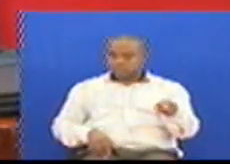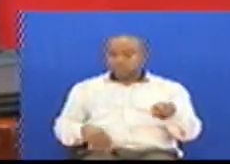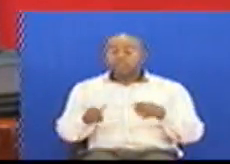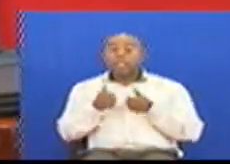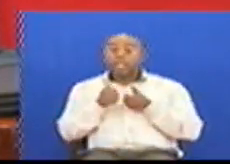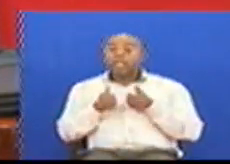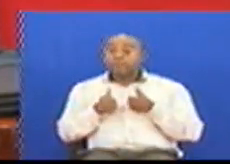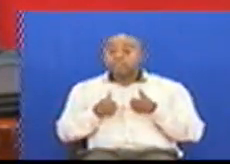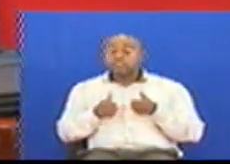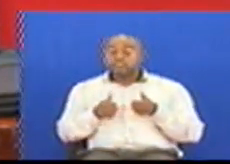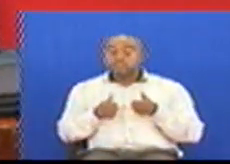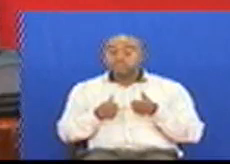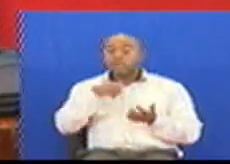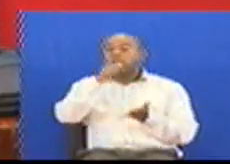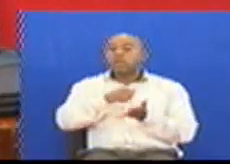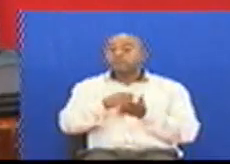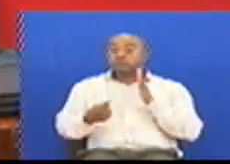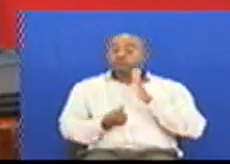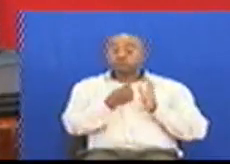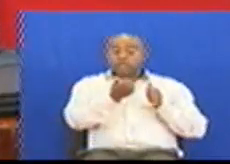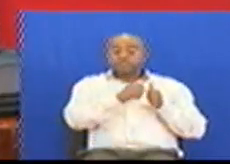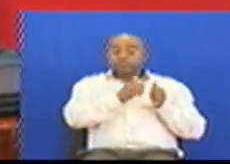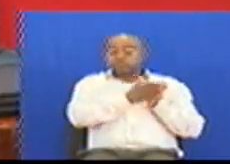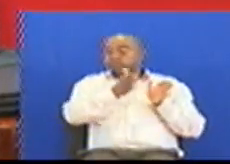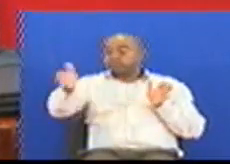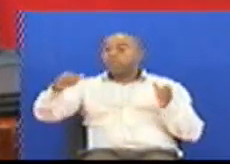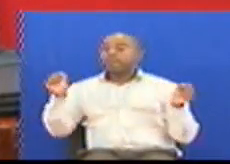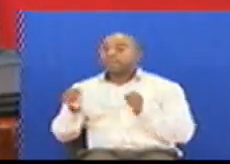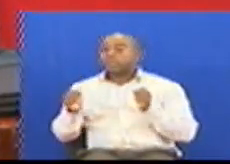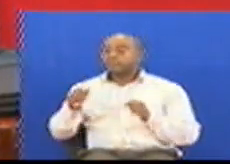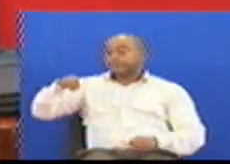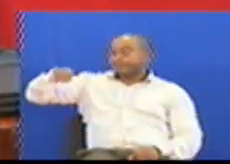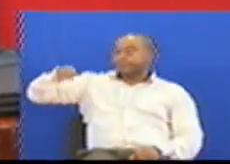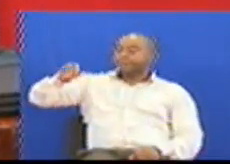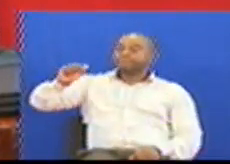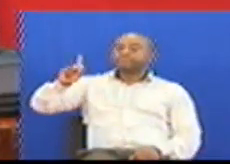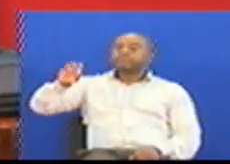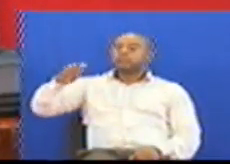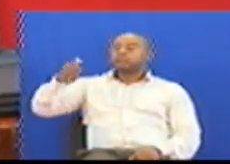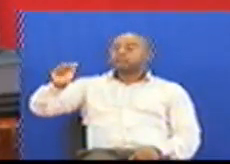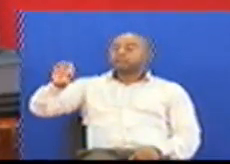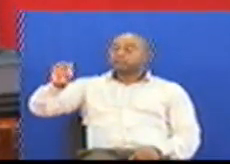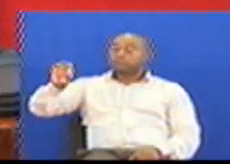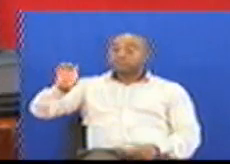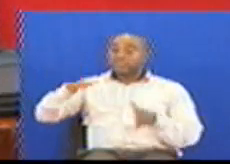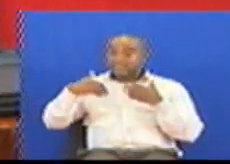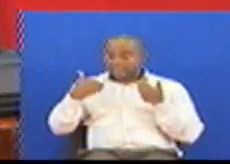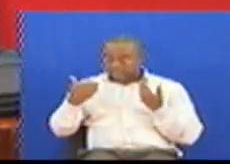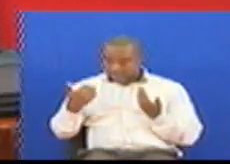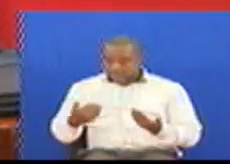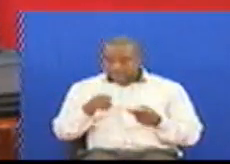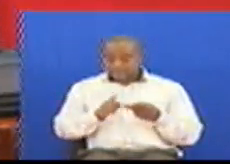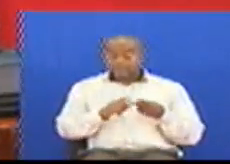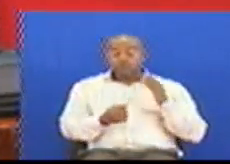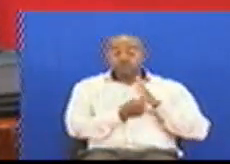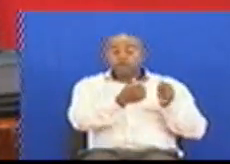kutoka Njombe mpaka Maketi. Kazi inaendelea, lami imeshamwagwa zaidi ya nusu ya ile barabara. Kutujengea lami kutoka pale